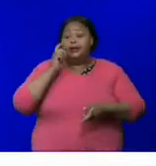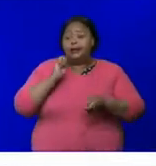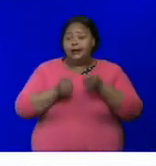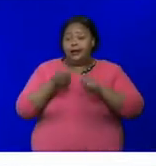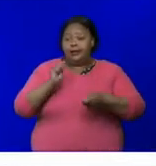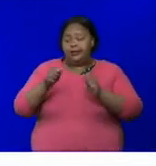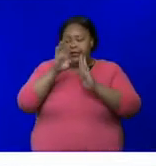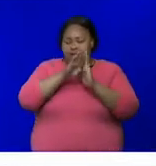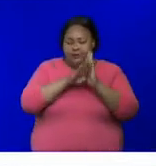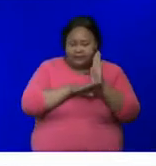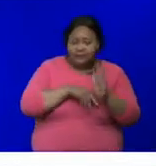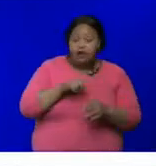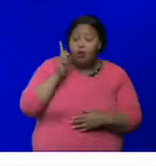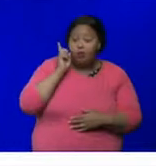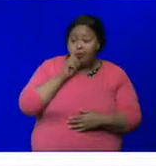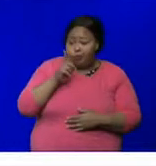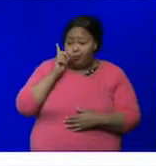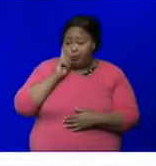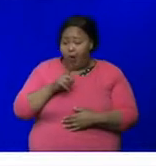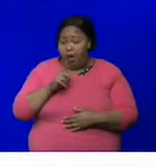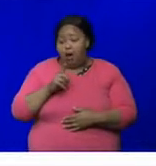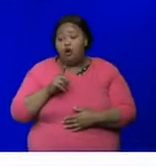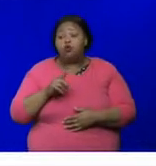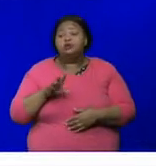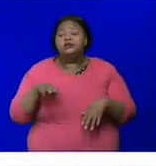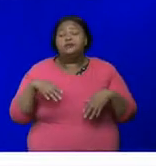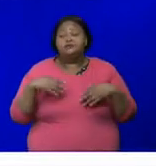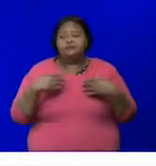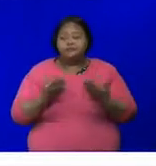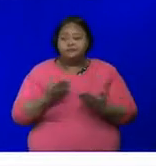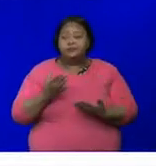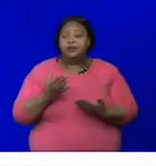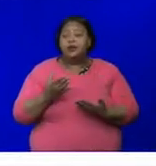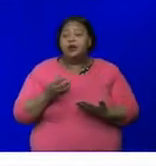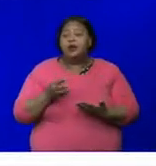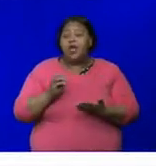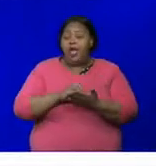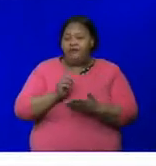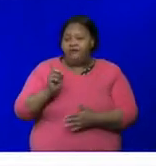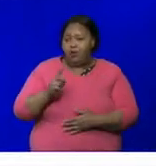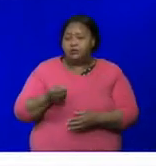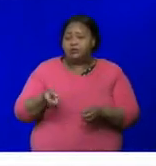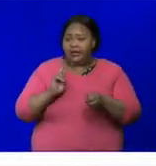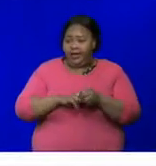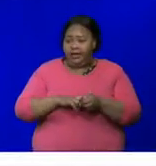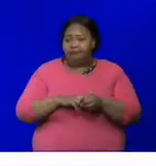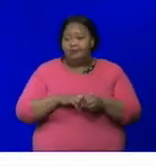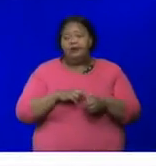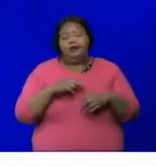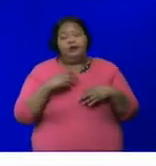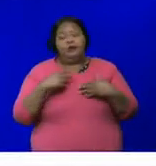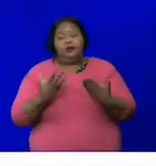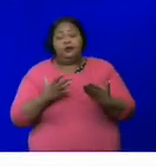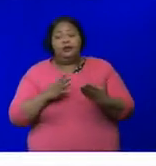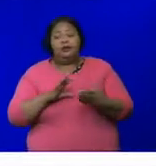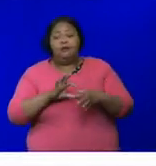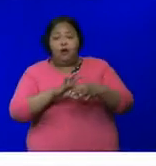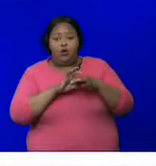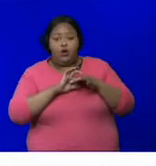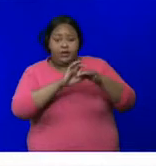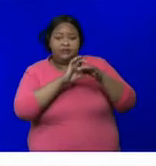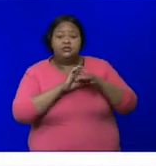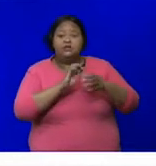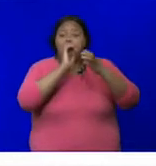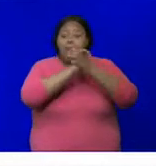ke labangama stakeholders labangaselekelela kuze tithi nato kuphakama tithi thuthu ngoba